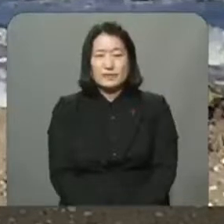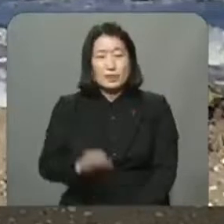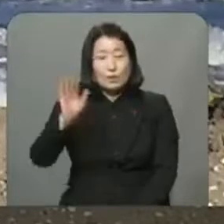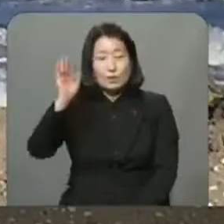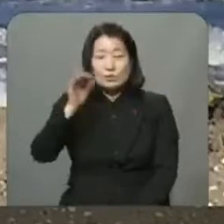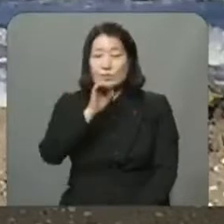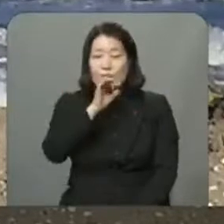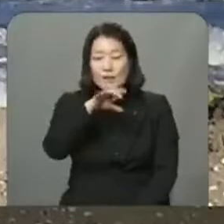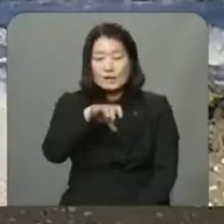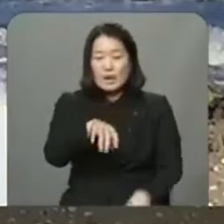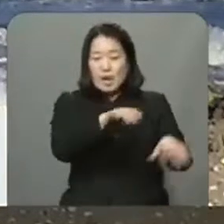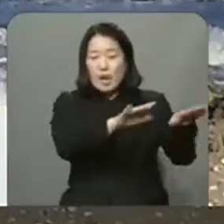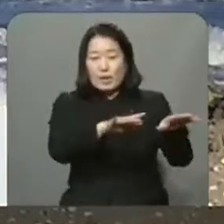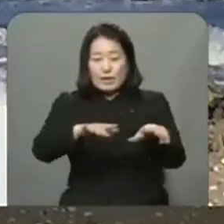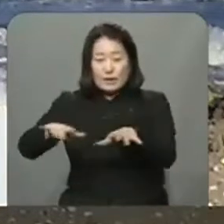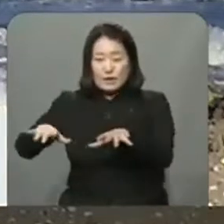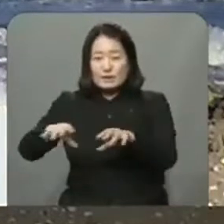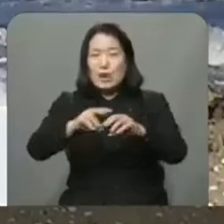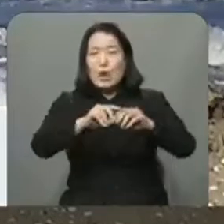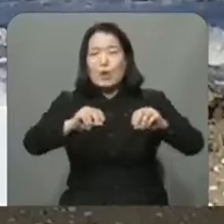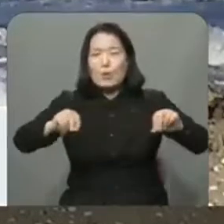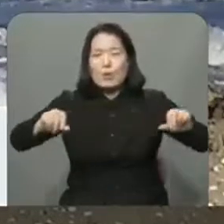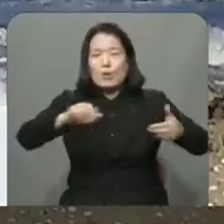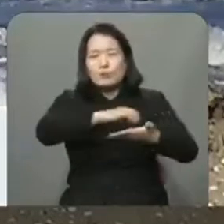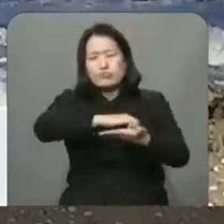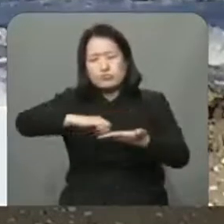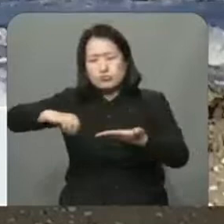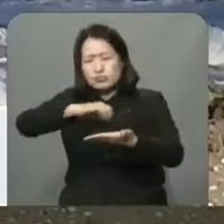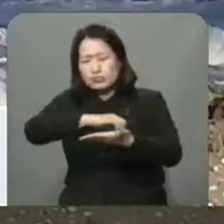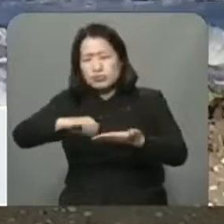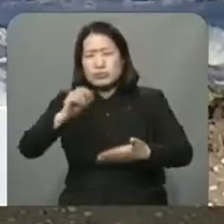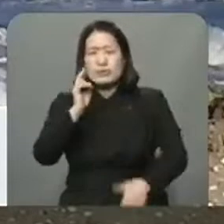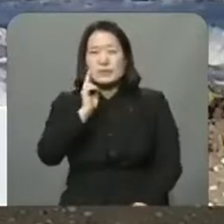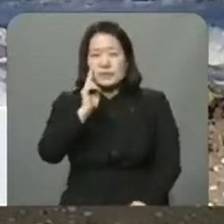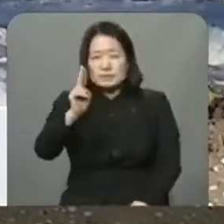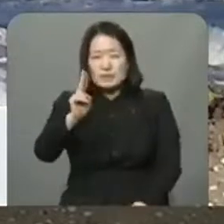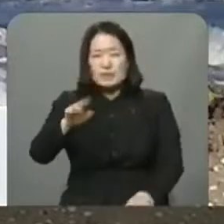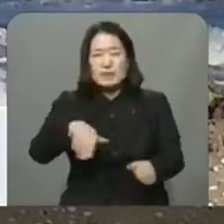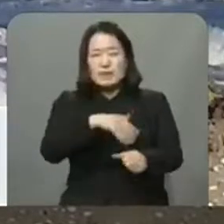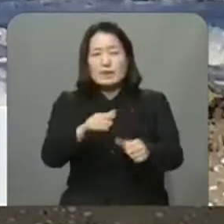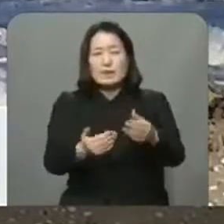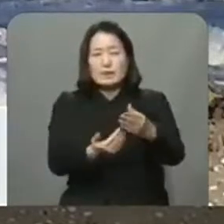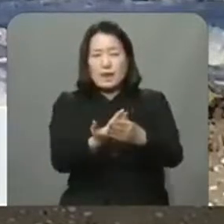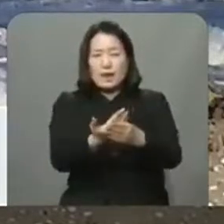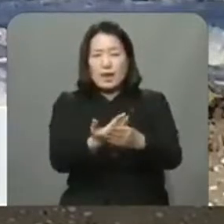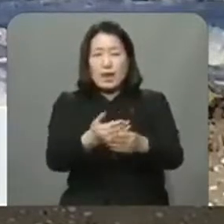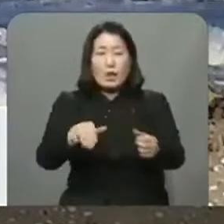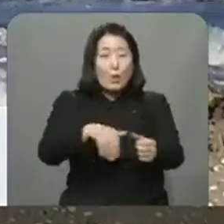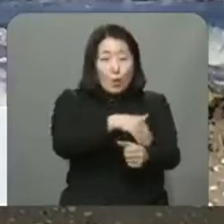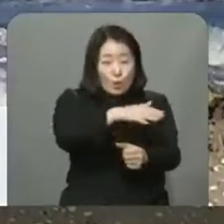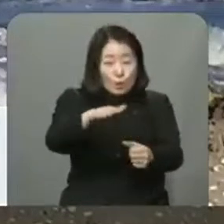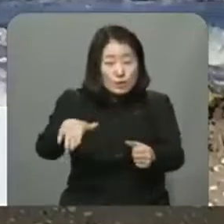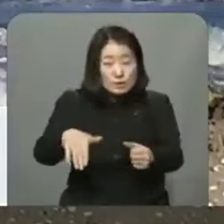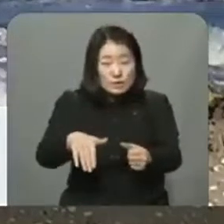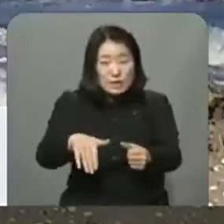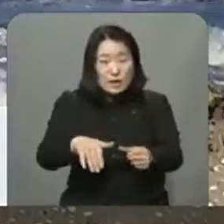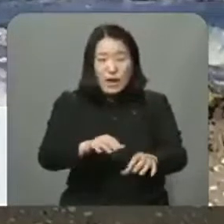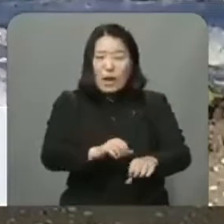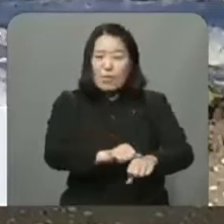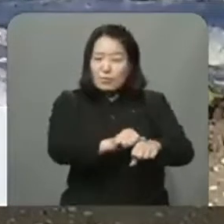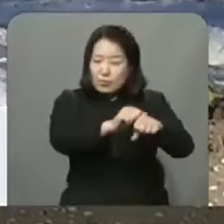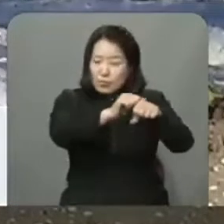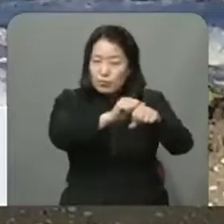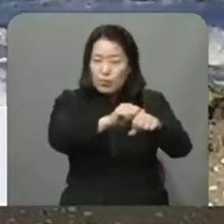최근 강릉의 한 해변에서 모래가 깎여나가는 해안 침식이 심해지고 있습니다. 더구나 이 일대가 해안 사고가